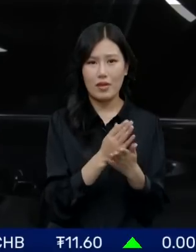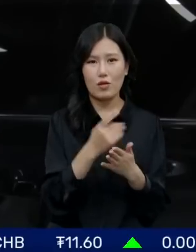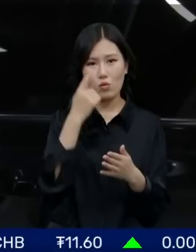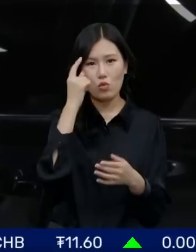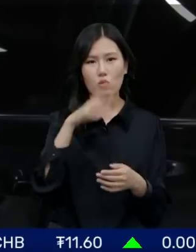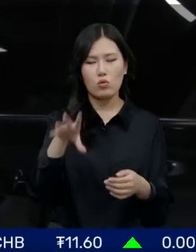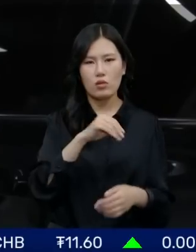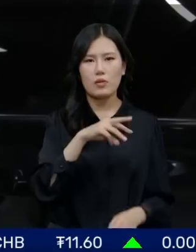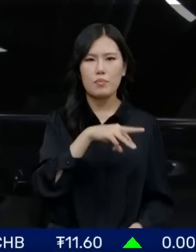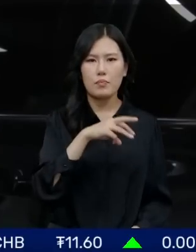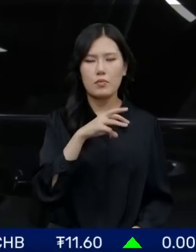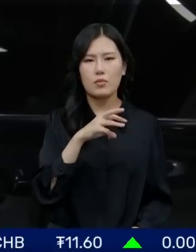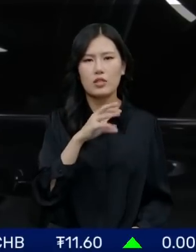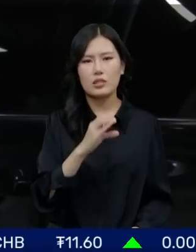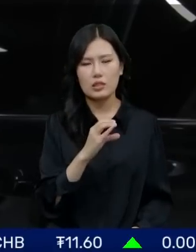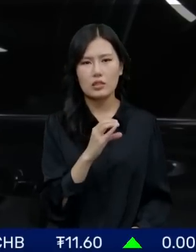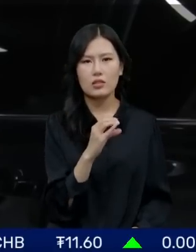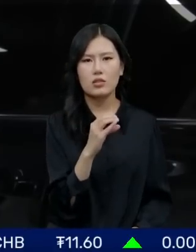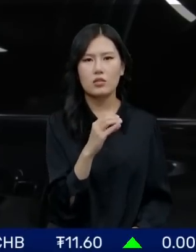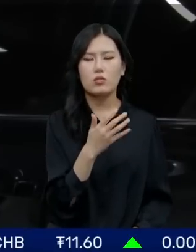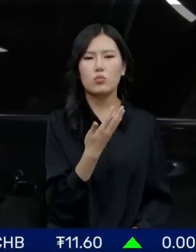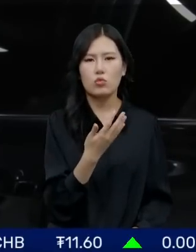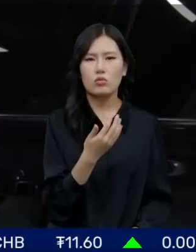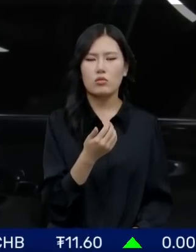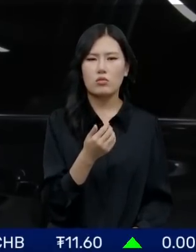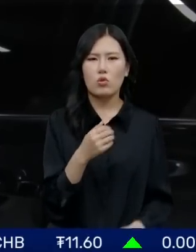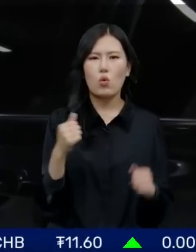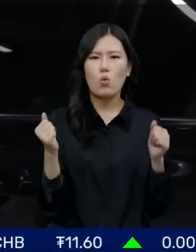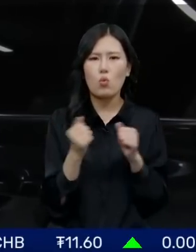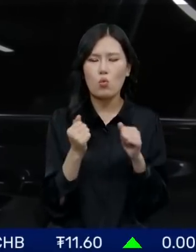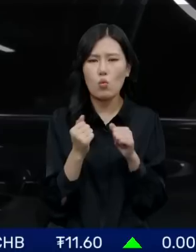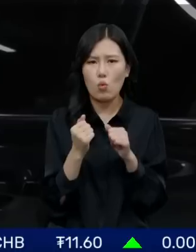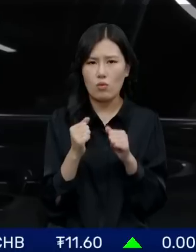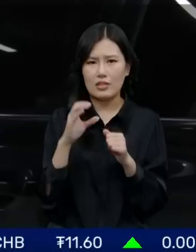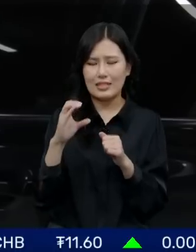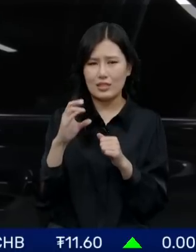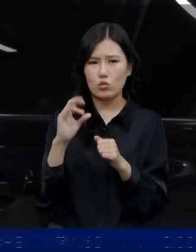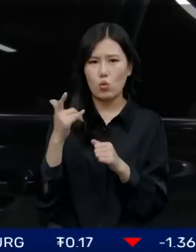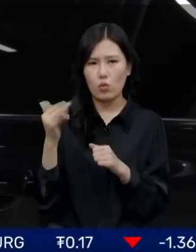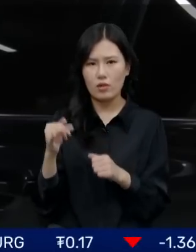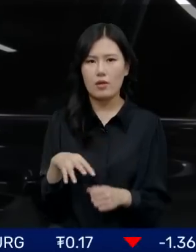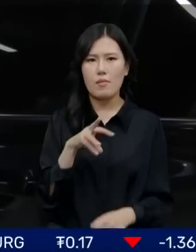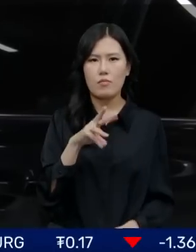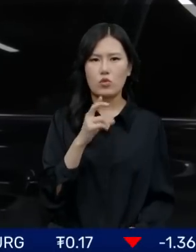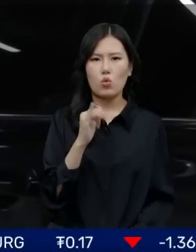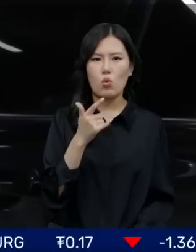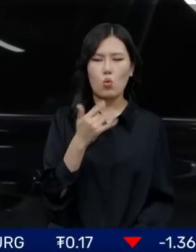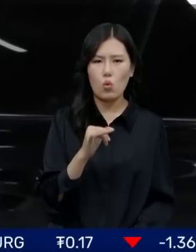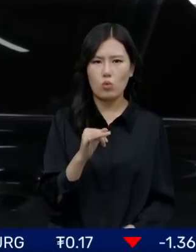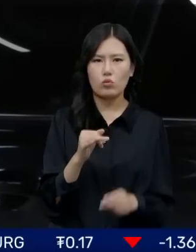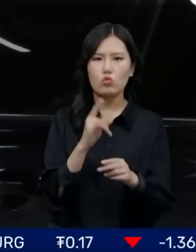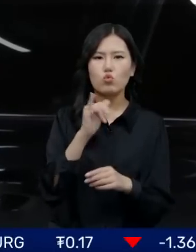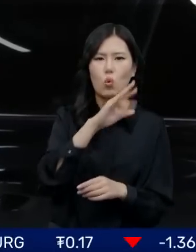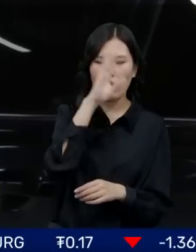ингэдэг МС гэлтгүү. Яг дан ганц өвлийн дугуй, эс дугуй мүү, эм дугуй мүү дээр зуны холоо